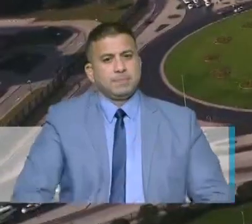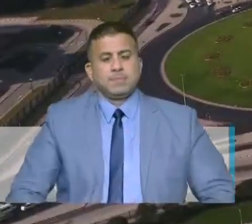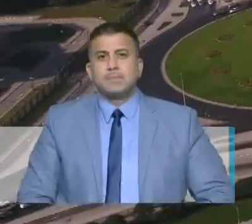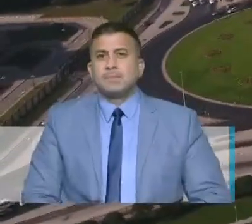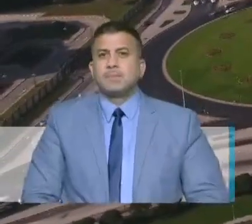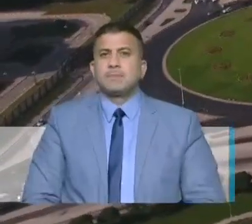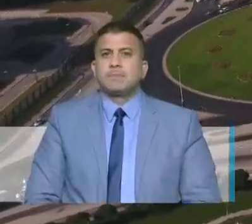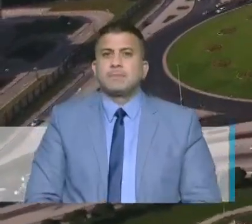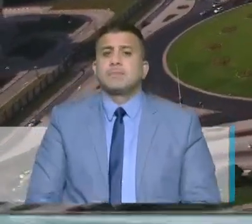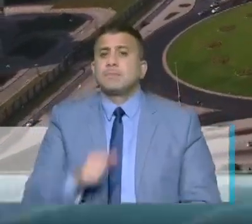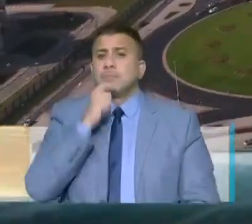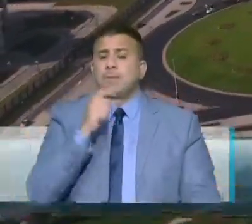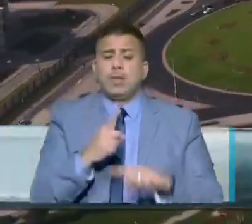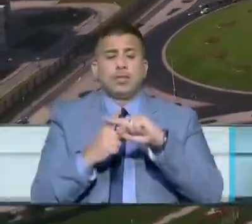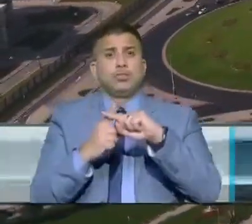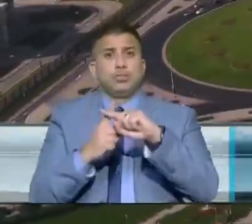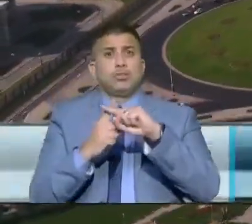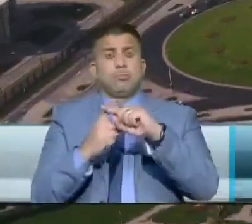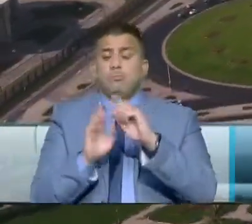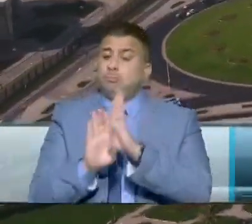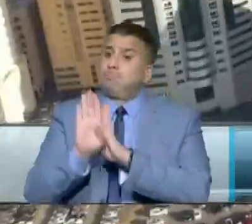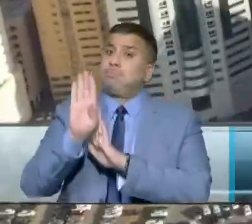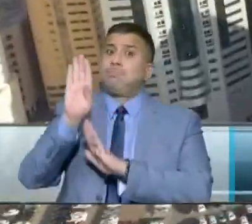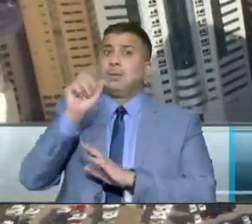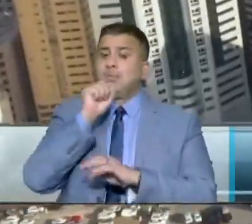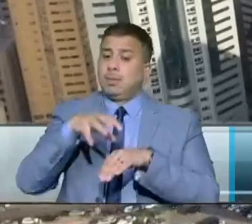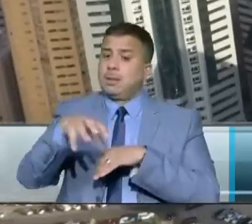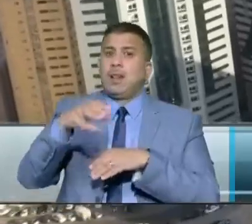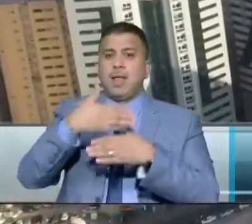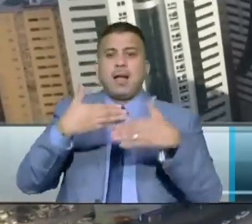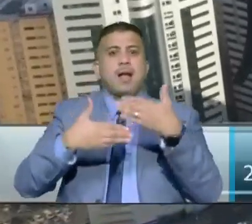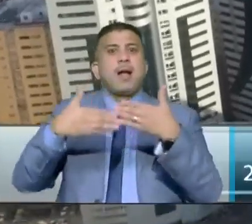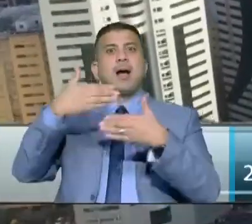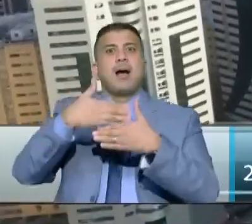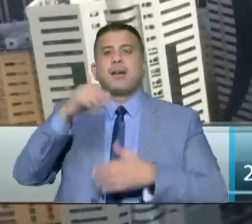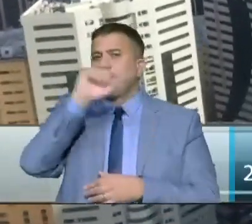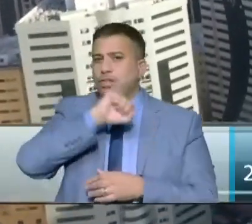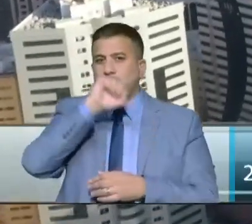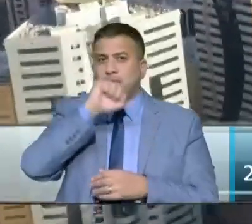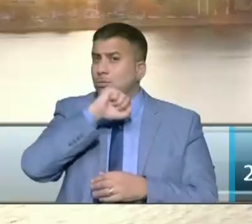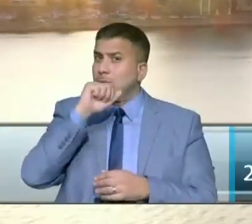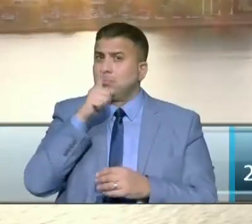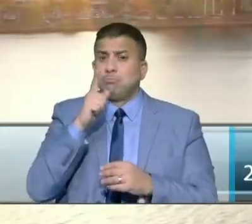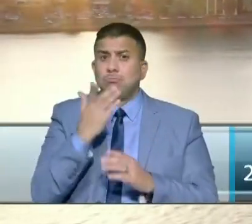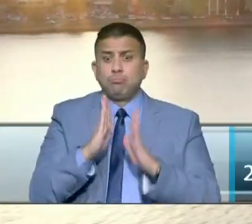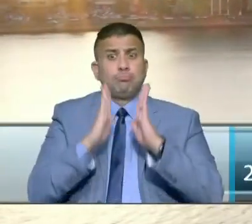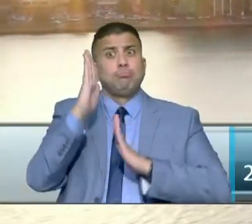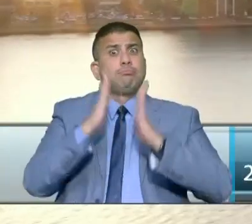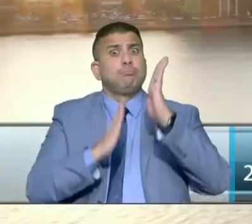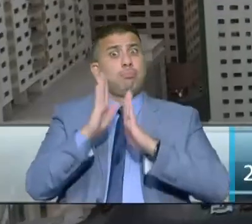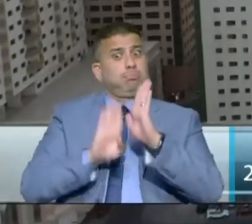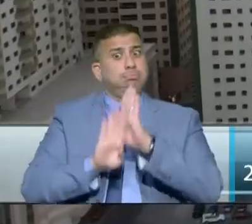التالي نتائج ايجابيه متصاعده حققها القطاع العقاري في اماره الشارقه تشير الى مستقبل